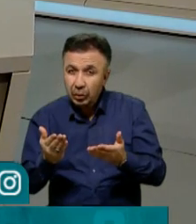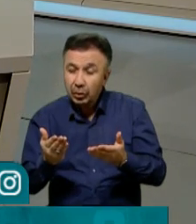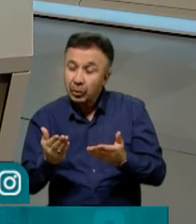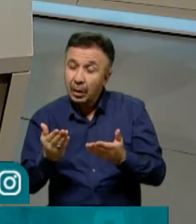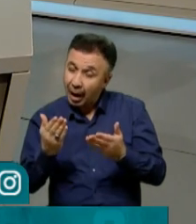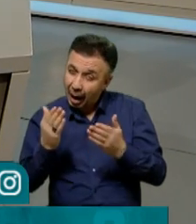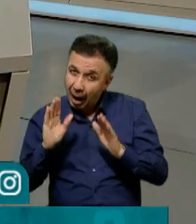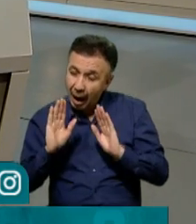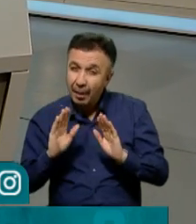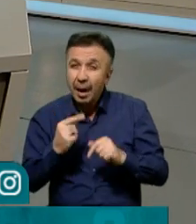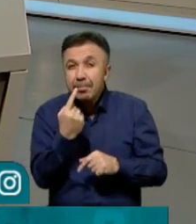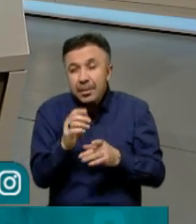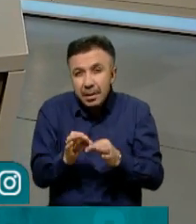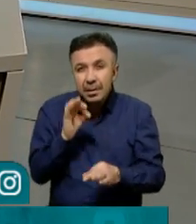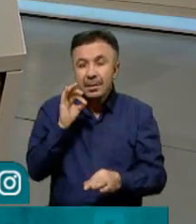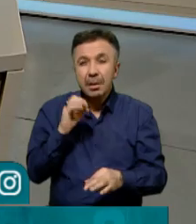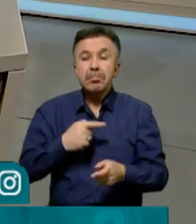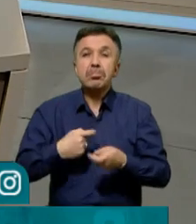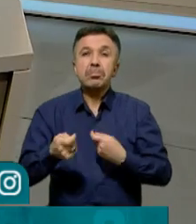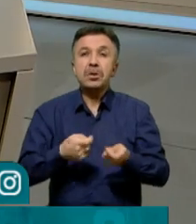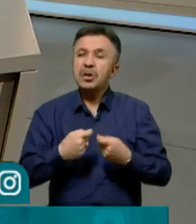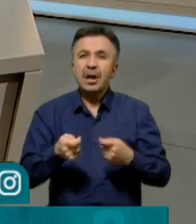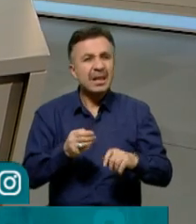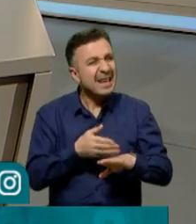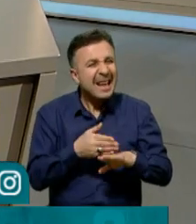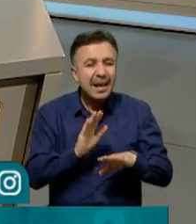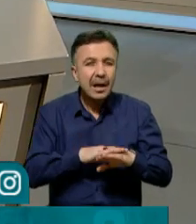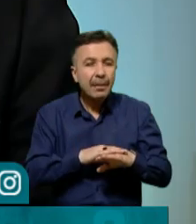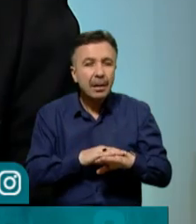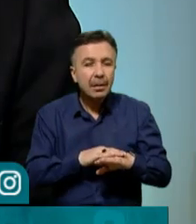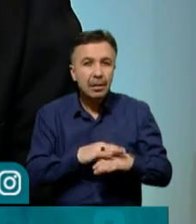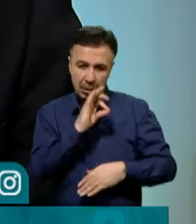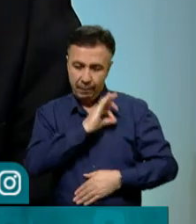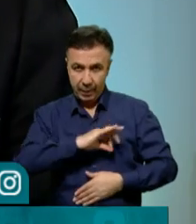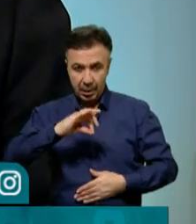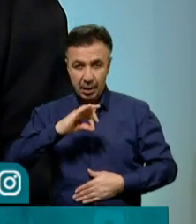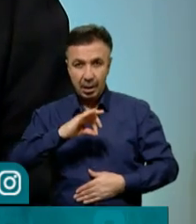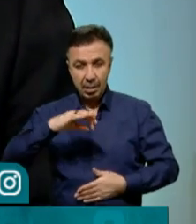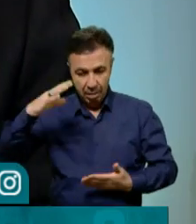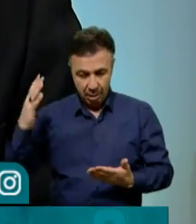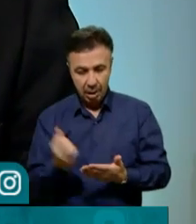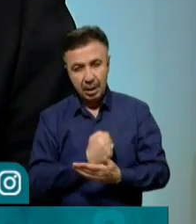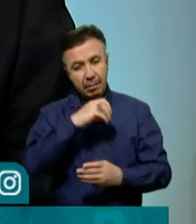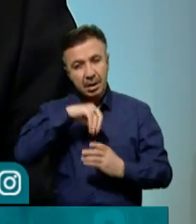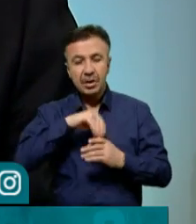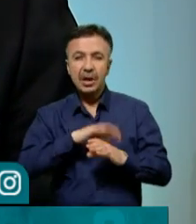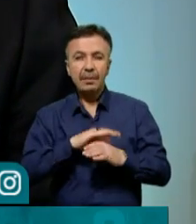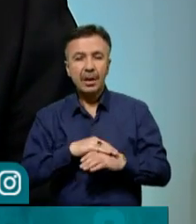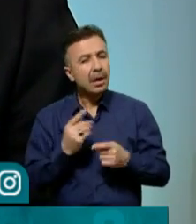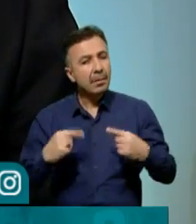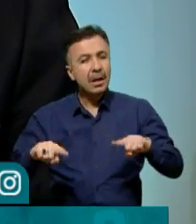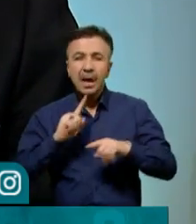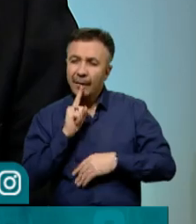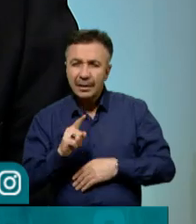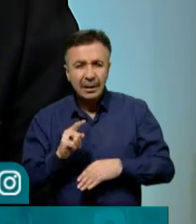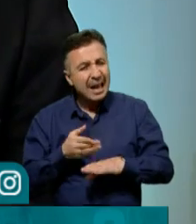ama bir insan bir ticareti niçin yapar? Kar elde etmek için. Elbette. Biz farzları niye yapıyoruz? Sadece görev düşsün